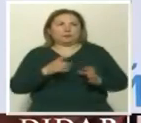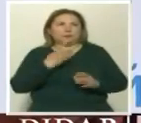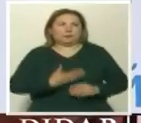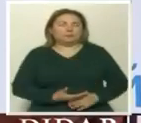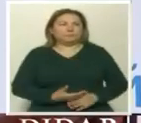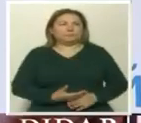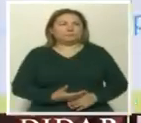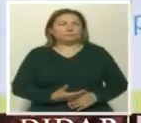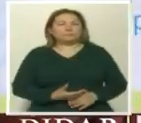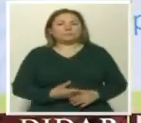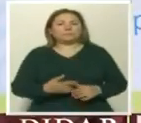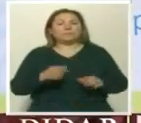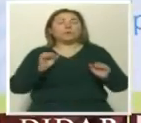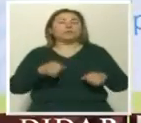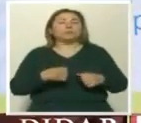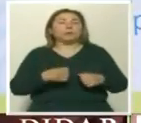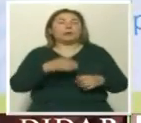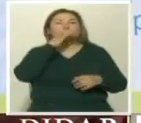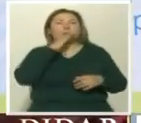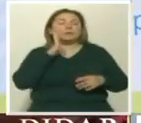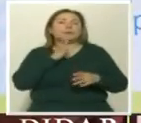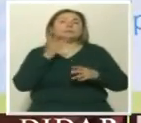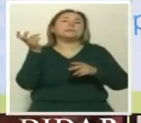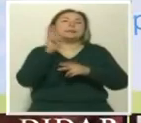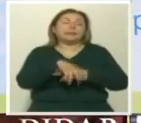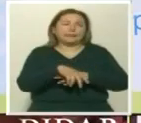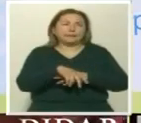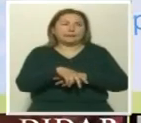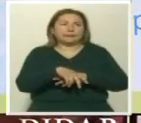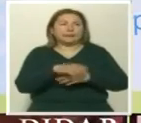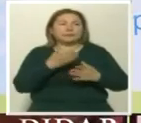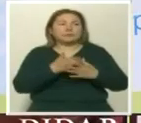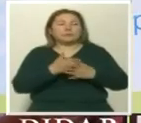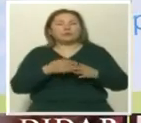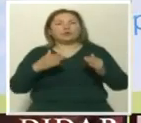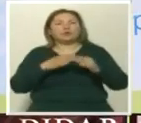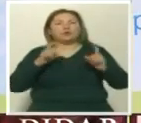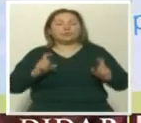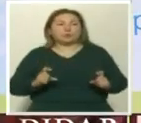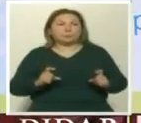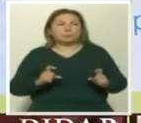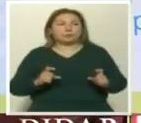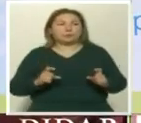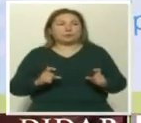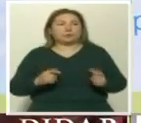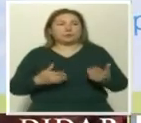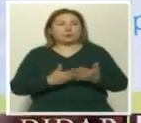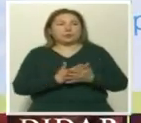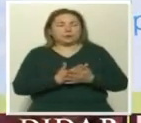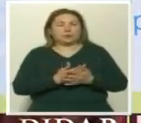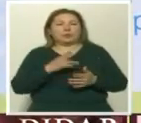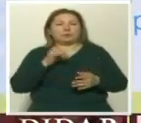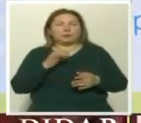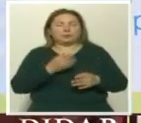боламыз. Құлшыныс бар, ата-аналар келгісі келеді. Себебі үйде отырып балалардың жаңағы үй